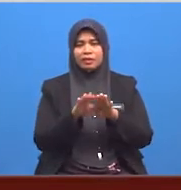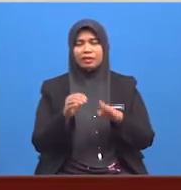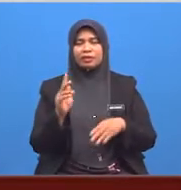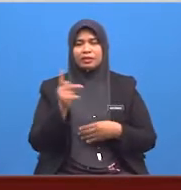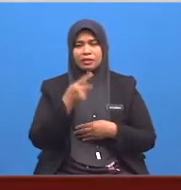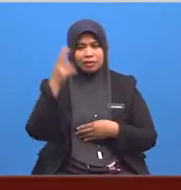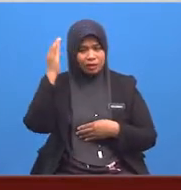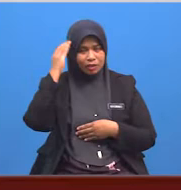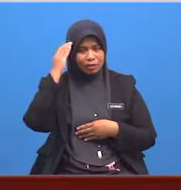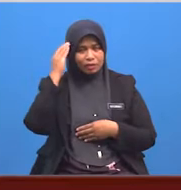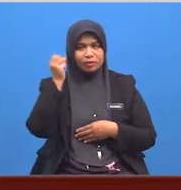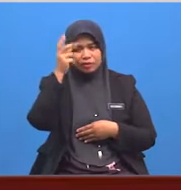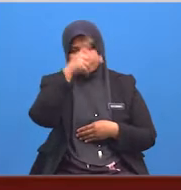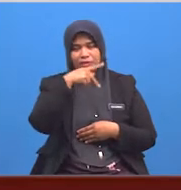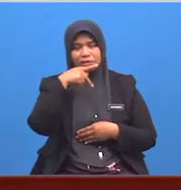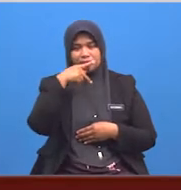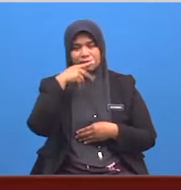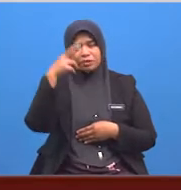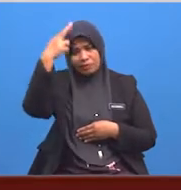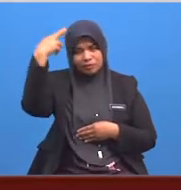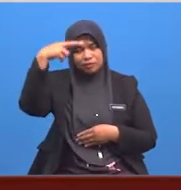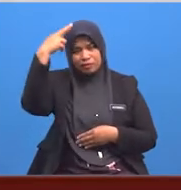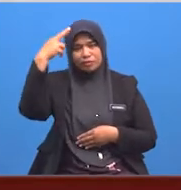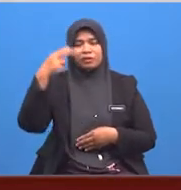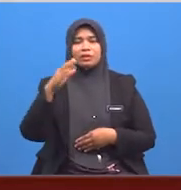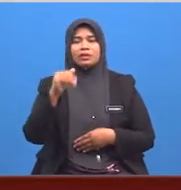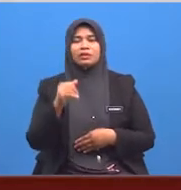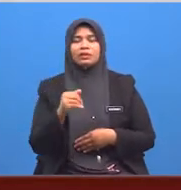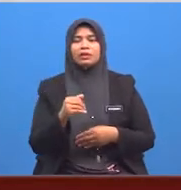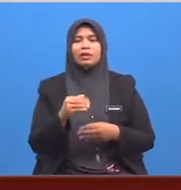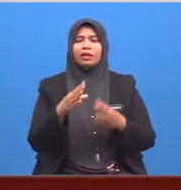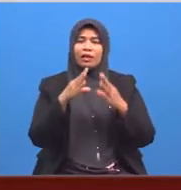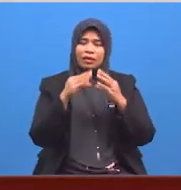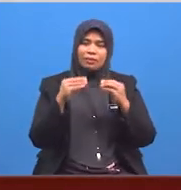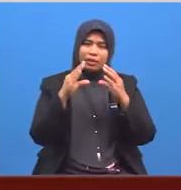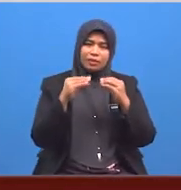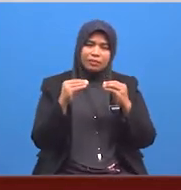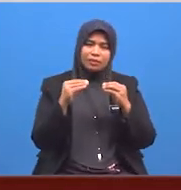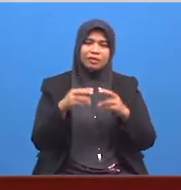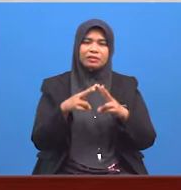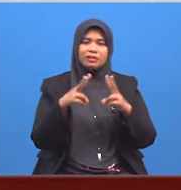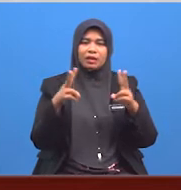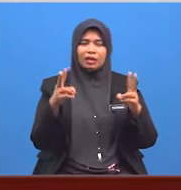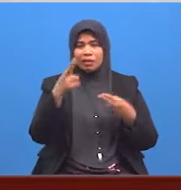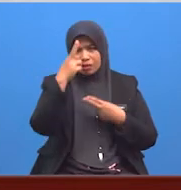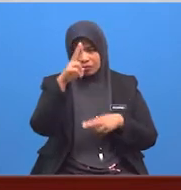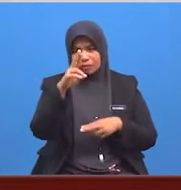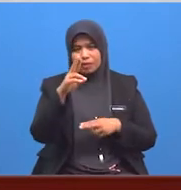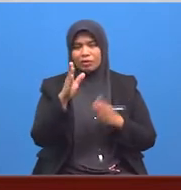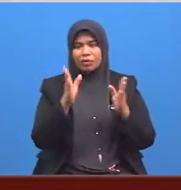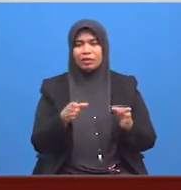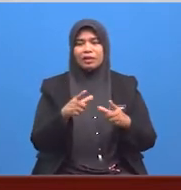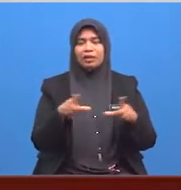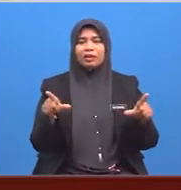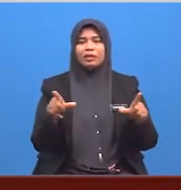kita telah ketahui sikap Rasulullah Shallallahu alaihi wasallam yang lemah lembut dan sangat menghormati orang lain